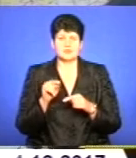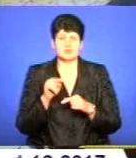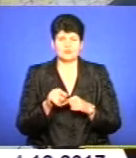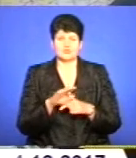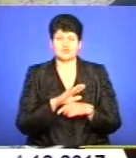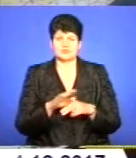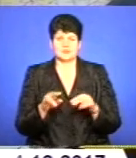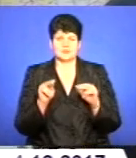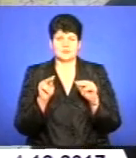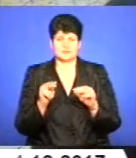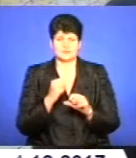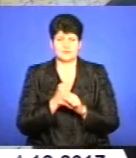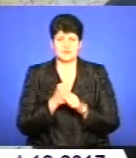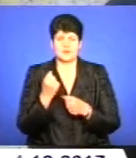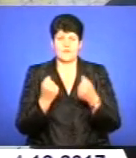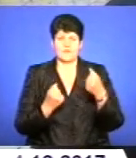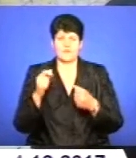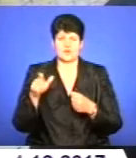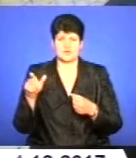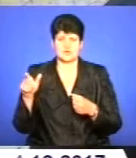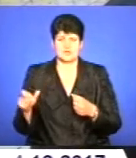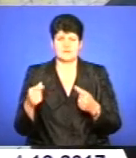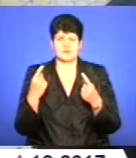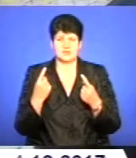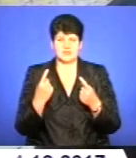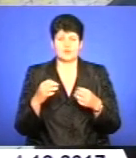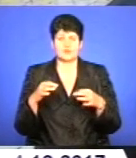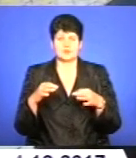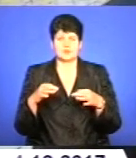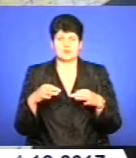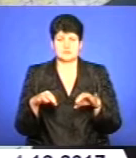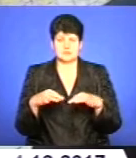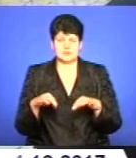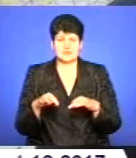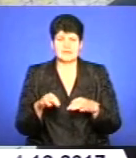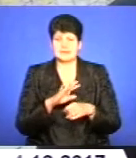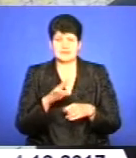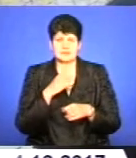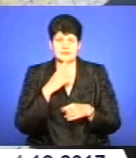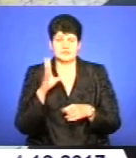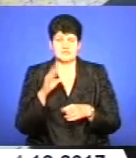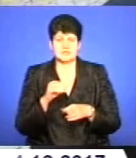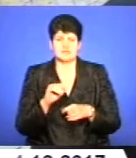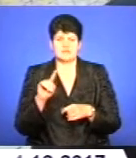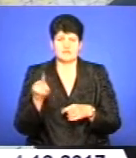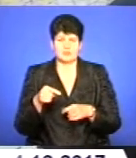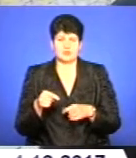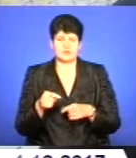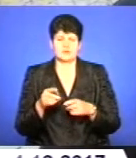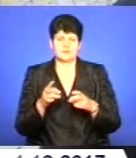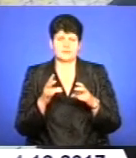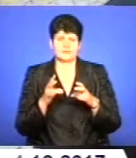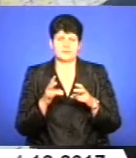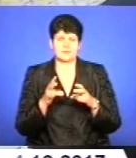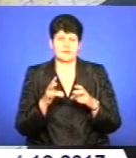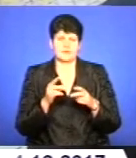учасниками дорожнього руху, це, зокрема, водіями великотонажного транспорту, які, нехтуючи всі вимоги безпеки під час зимового